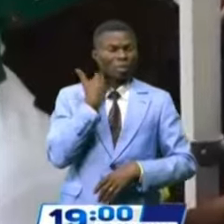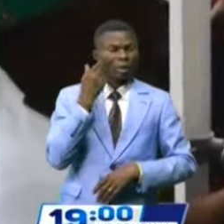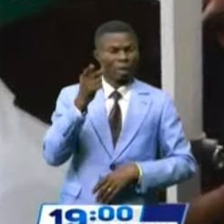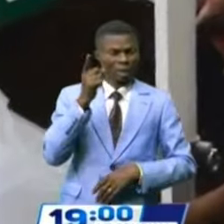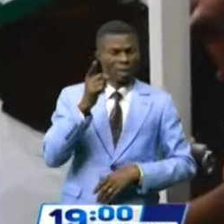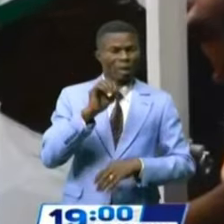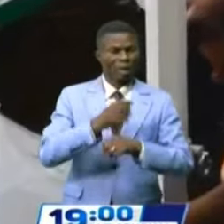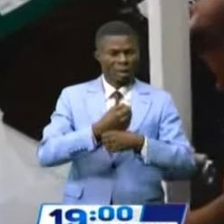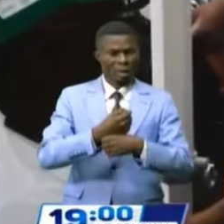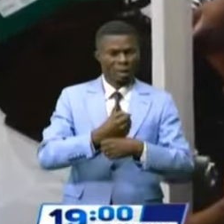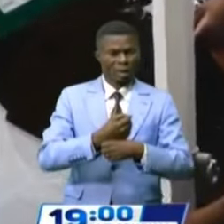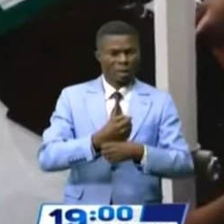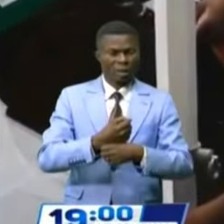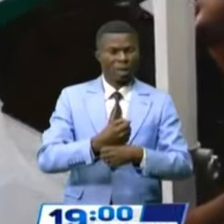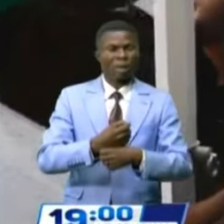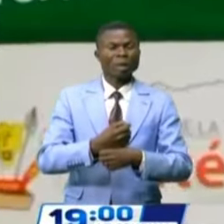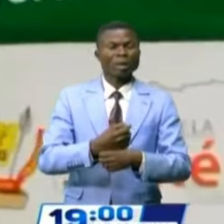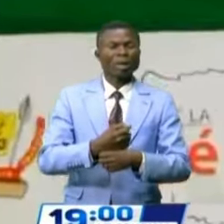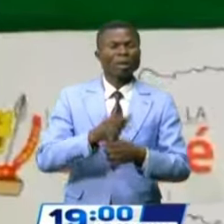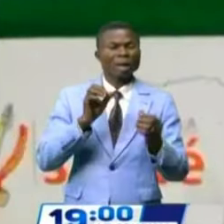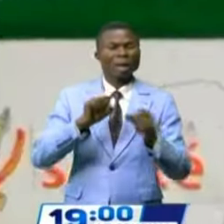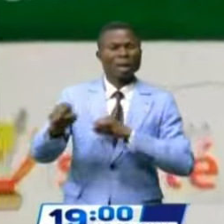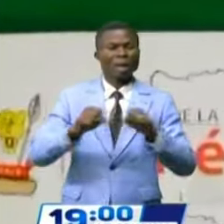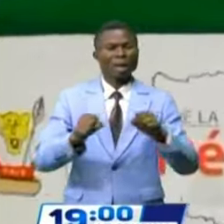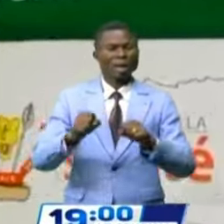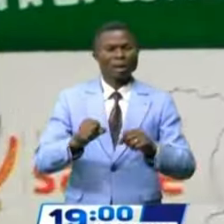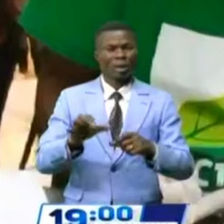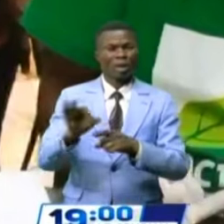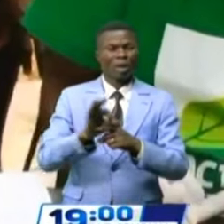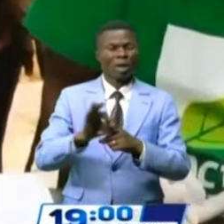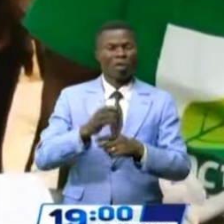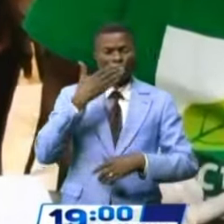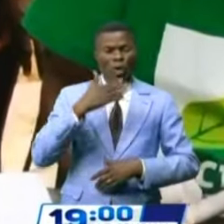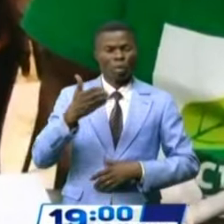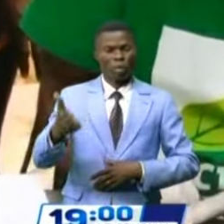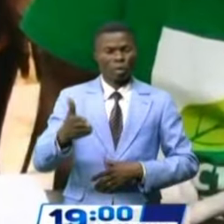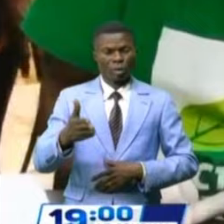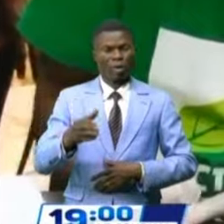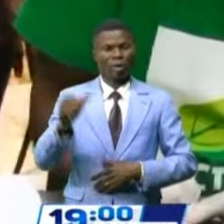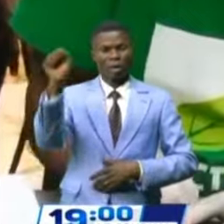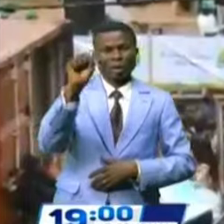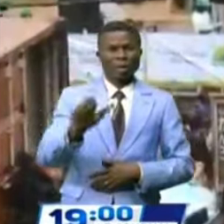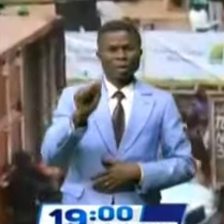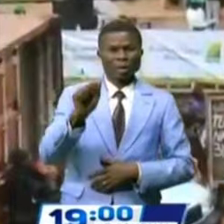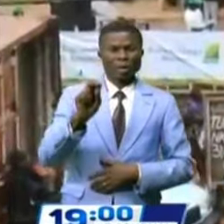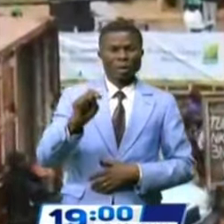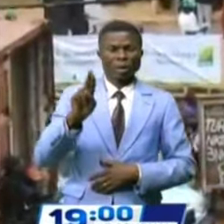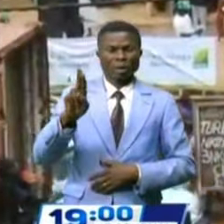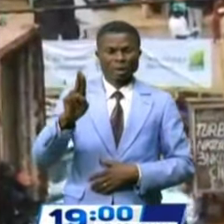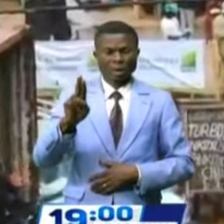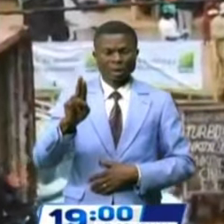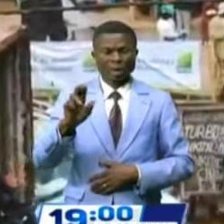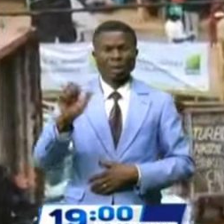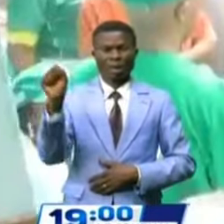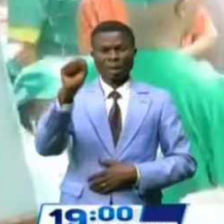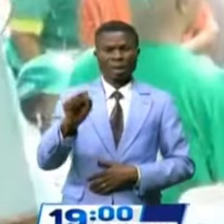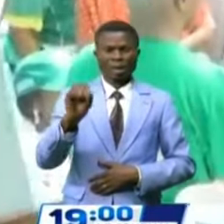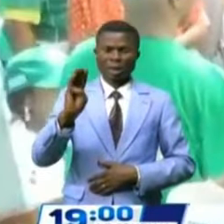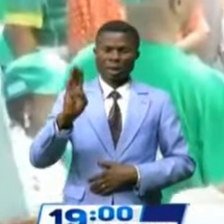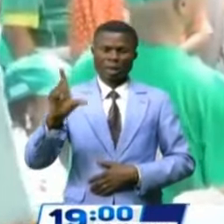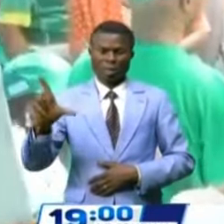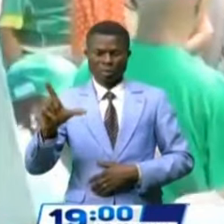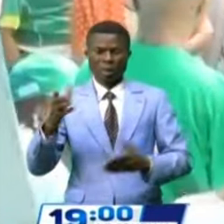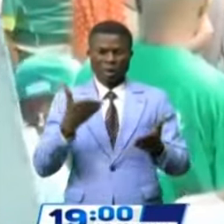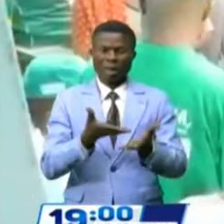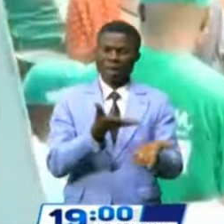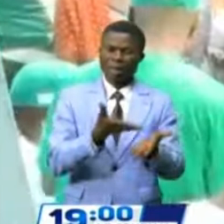qui constitue la cause des consultations dans nos formations sanitaires. Sans rue Asbel est subventionnée par le